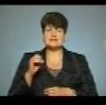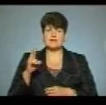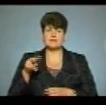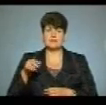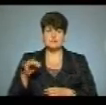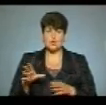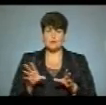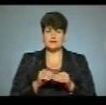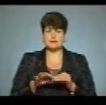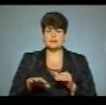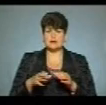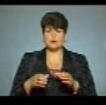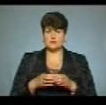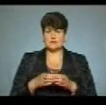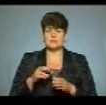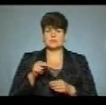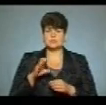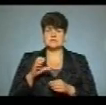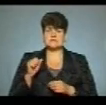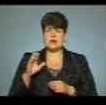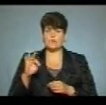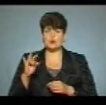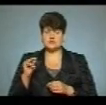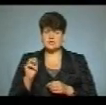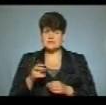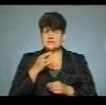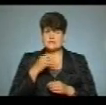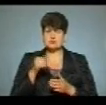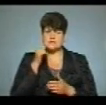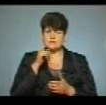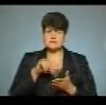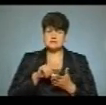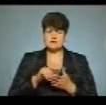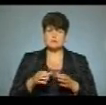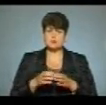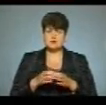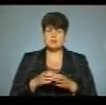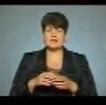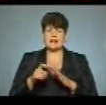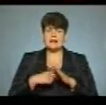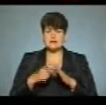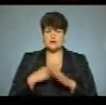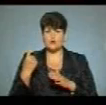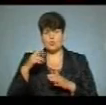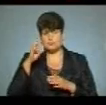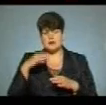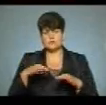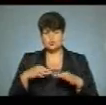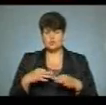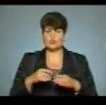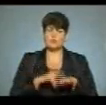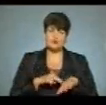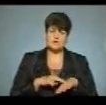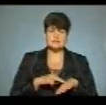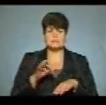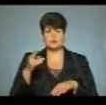об'єднаної територіальної громади Петро Савончак повідомив, що завтра представники громади, кар'єру, облавтодору, поліції та